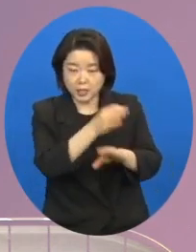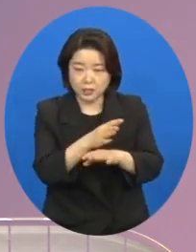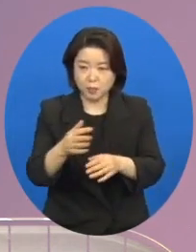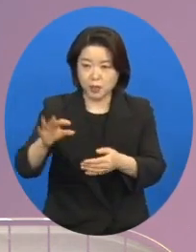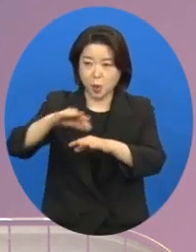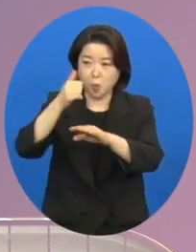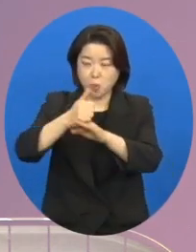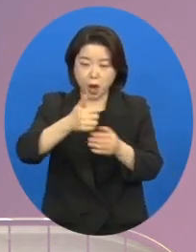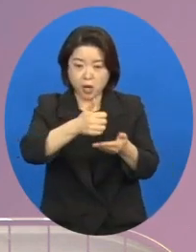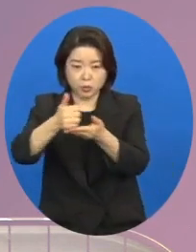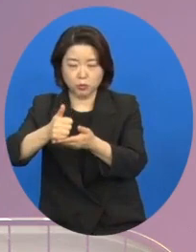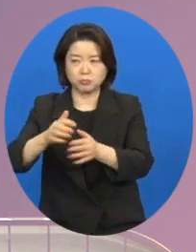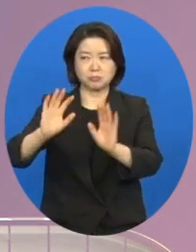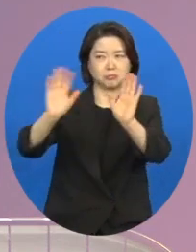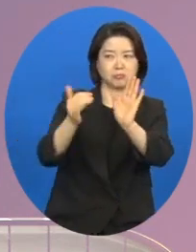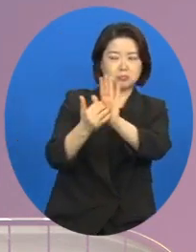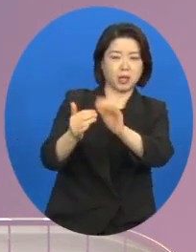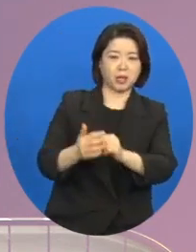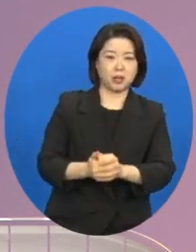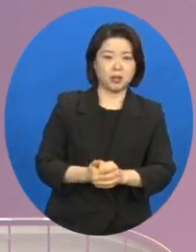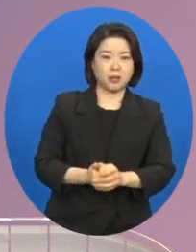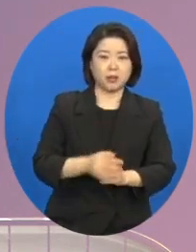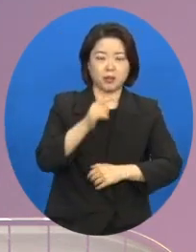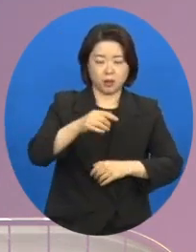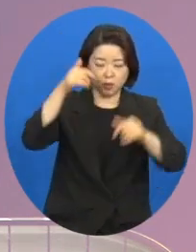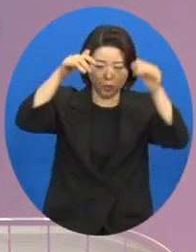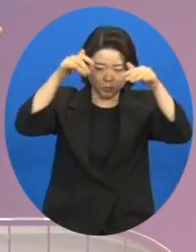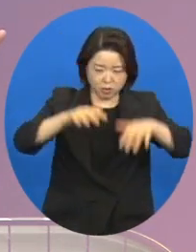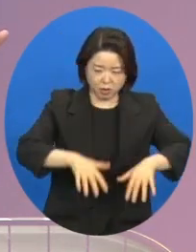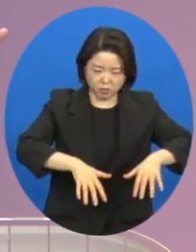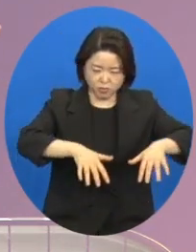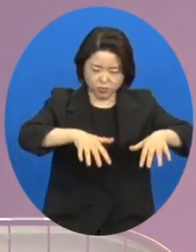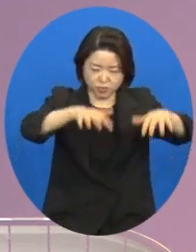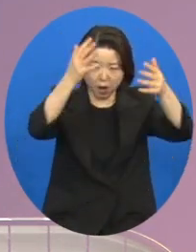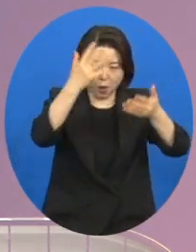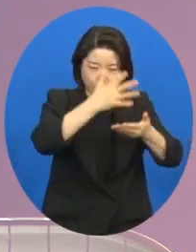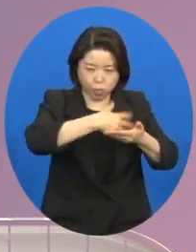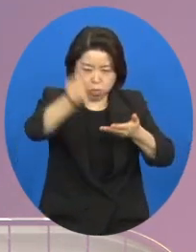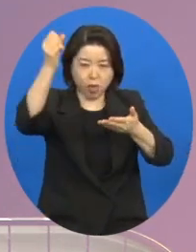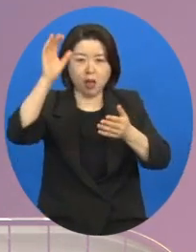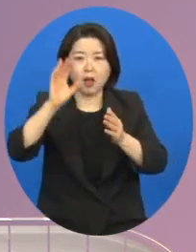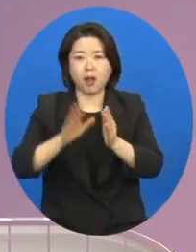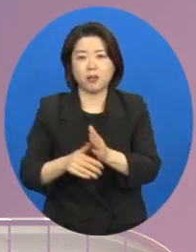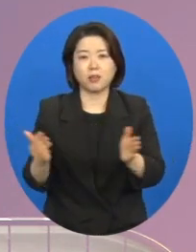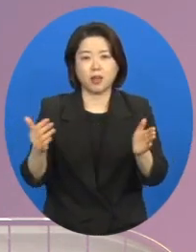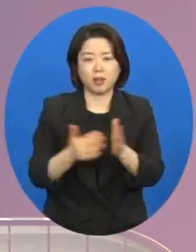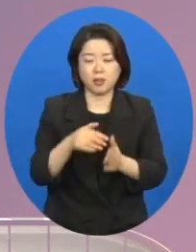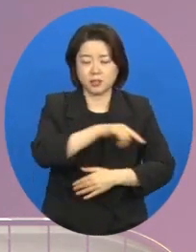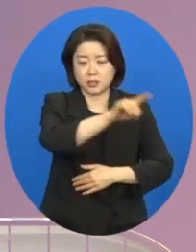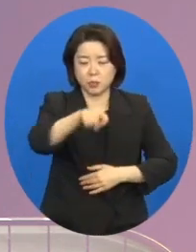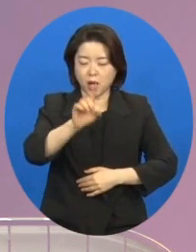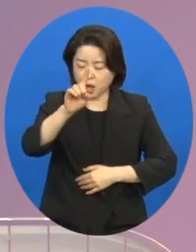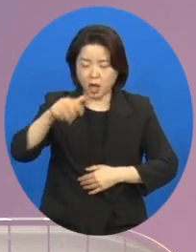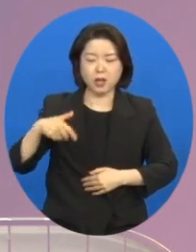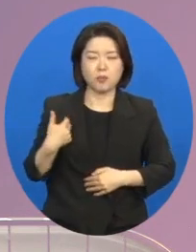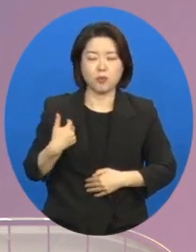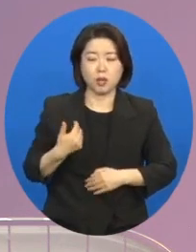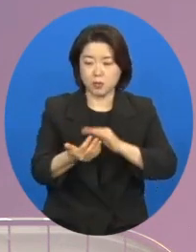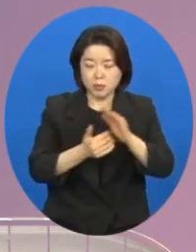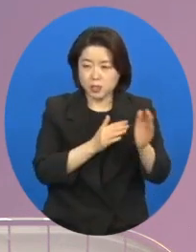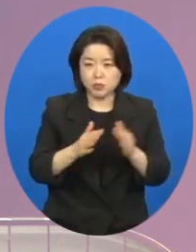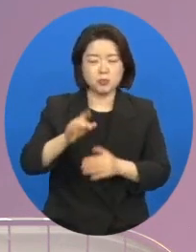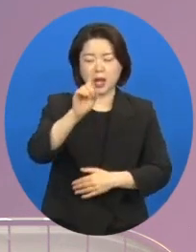거절하게 되죠. 홍수가 나서 그들을 모두 휩쓸어 가기까지 그들은 아무것도 알지 못했다.